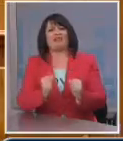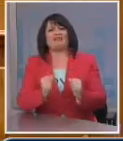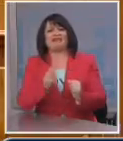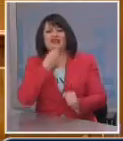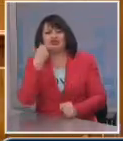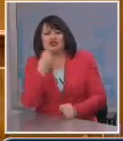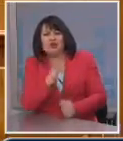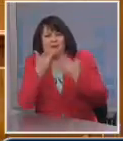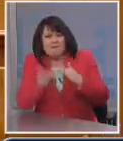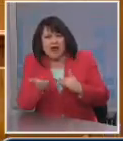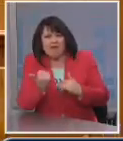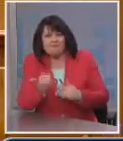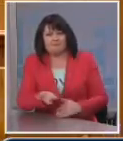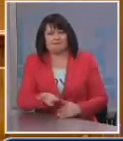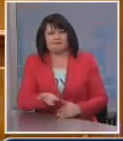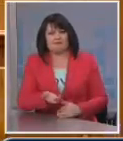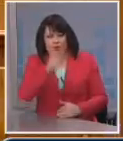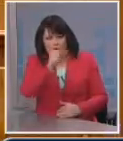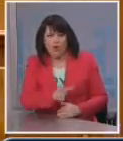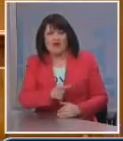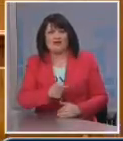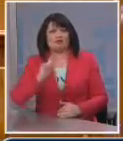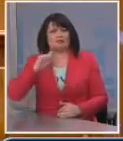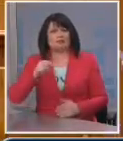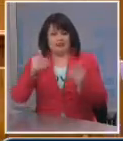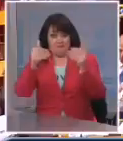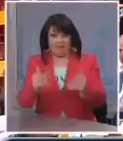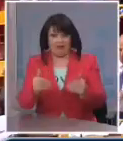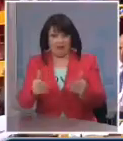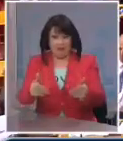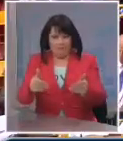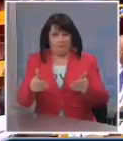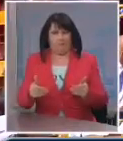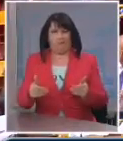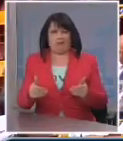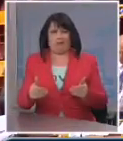να παραιτηθεί, διότι παραβίασε ο ίδιος την κόκκινη γραμμή που έθεσε.